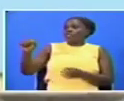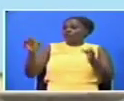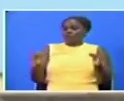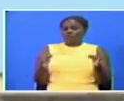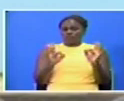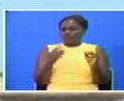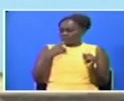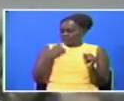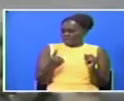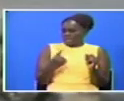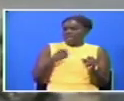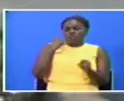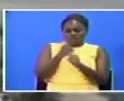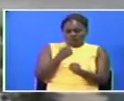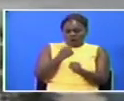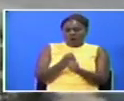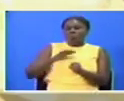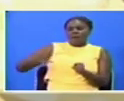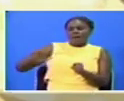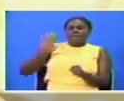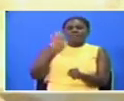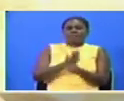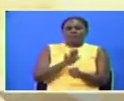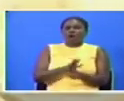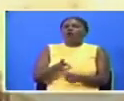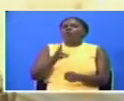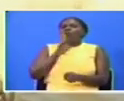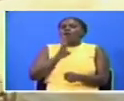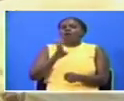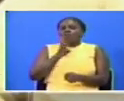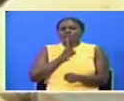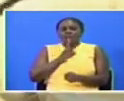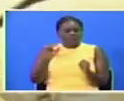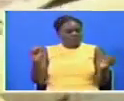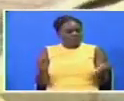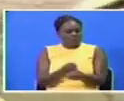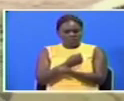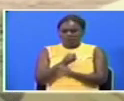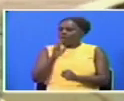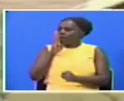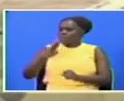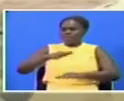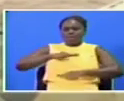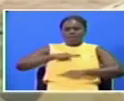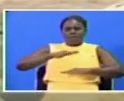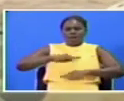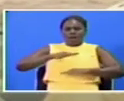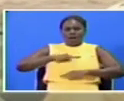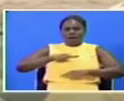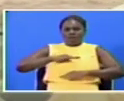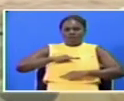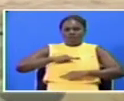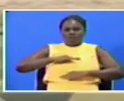KWS wakisema kazi bado ipo. Maji ya watabuza haiwezi kutosheleza kiboko